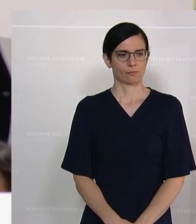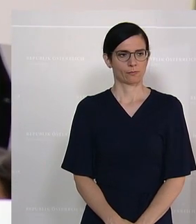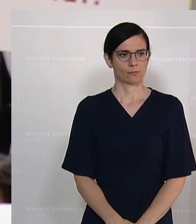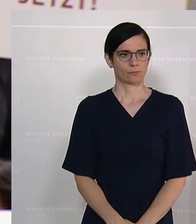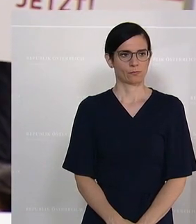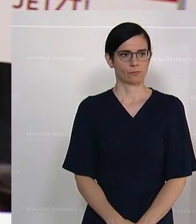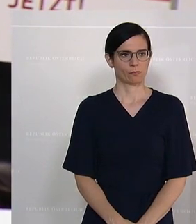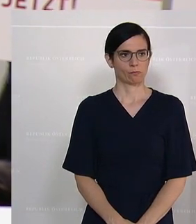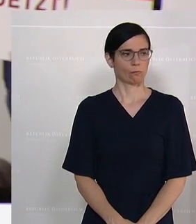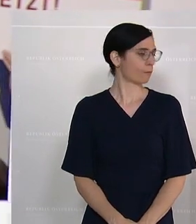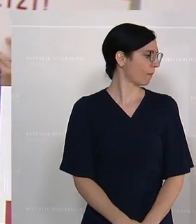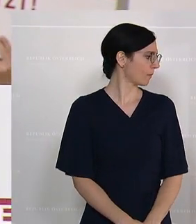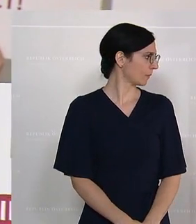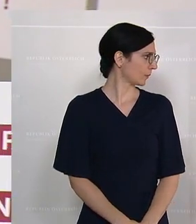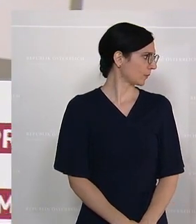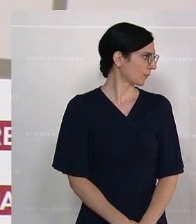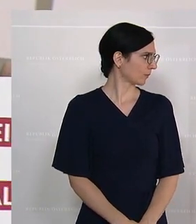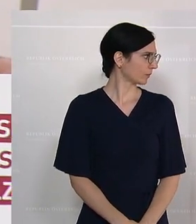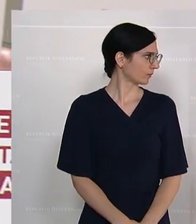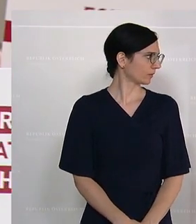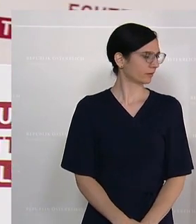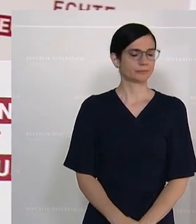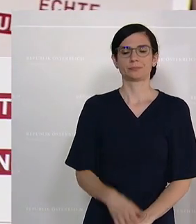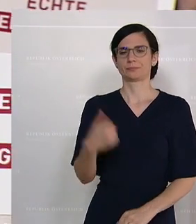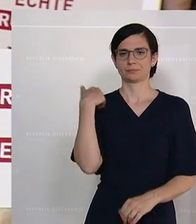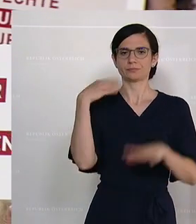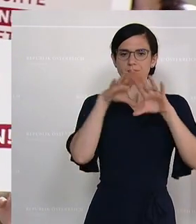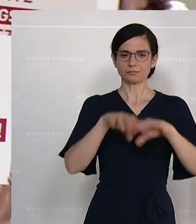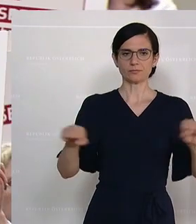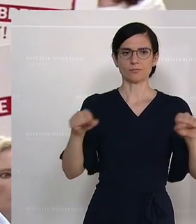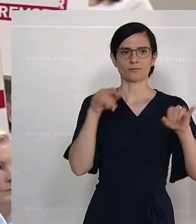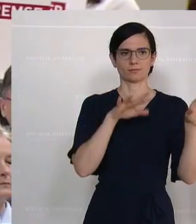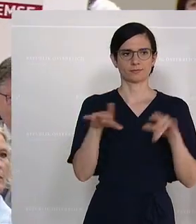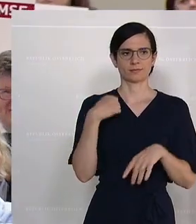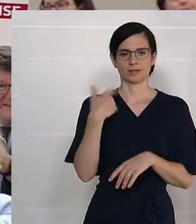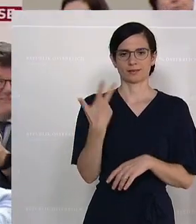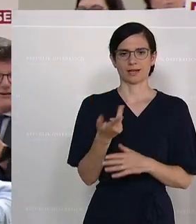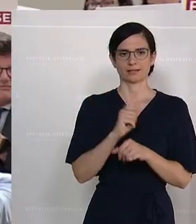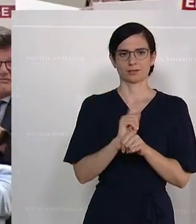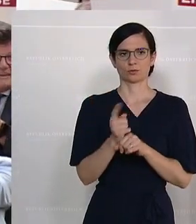es ist 18 sekunden